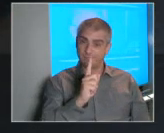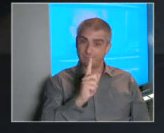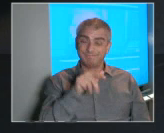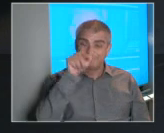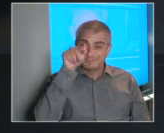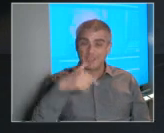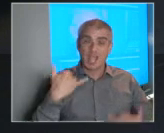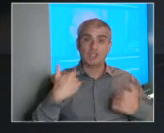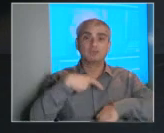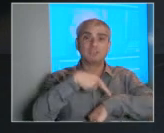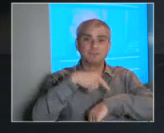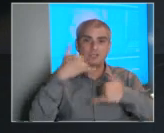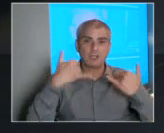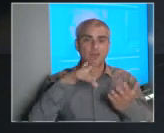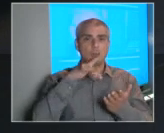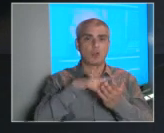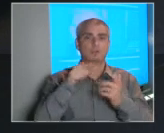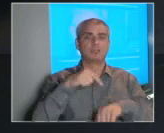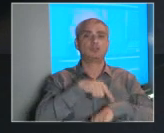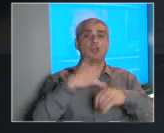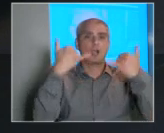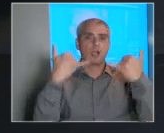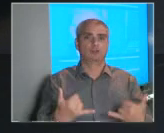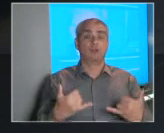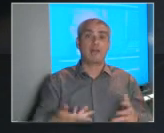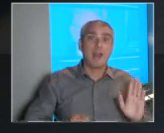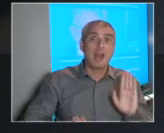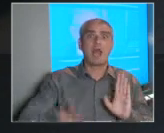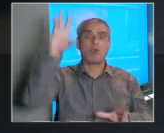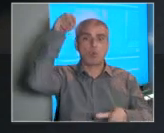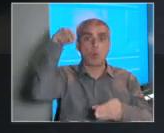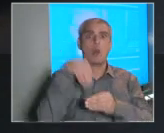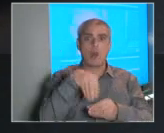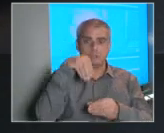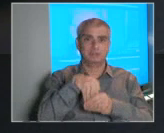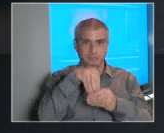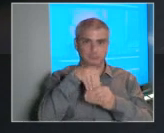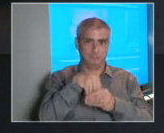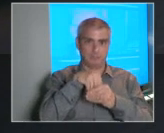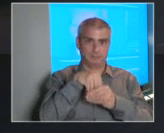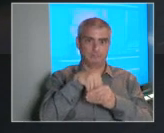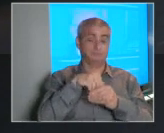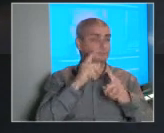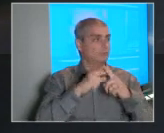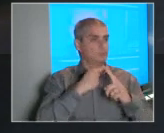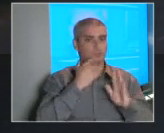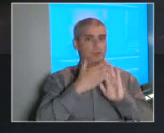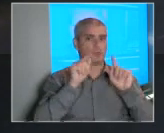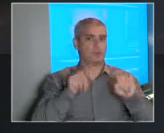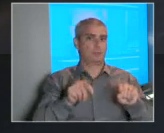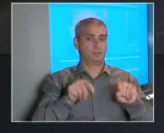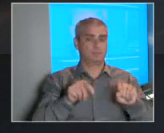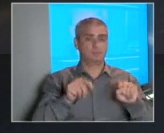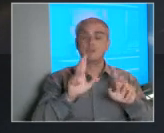זה הזמן, זה המקום, זו השעה. צאו להצביע. בדיוק, בדיוק. זה האקט החשוב